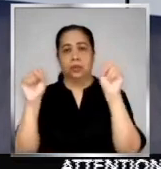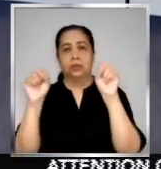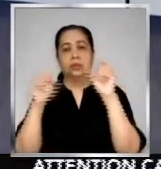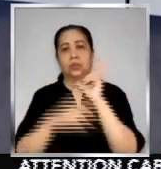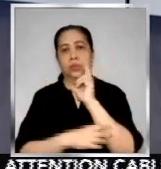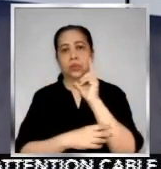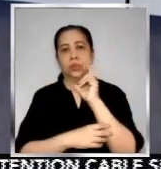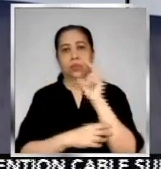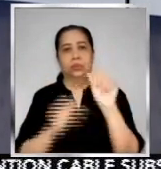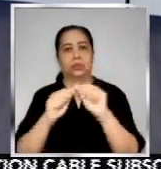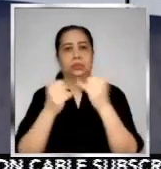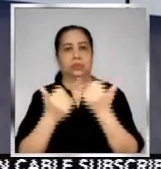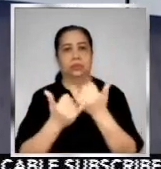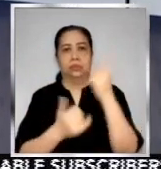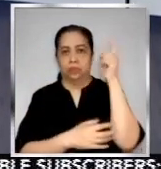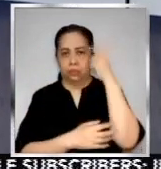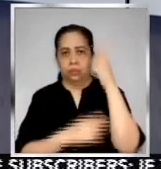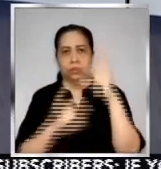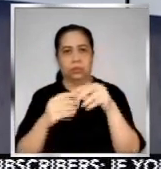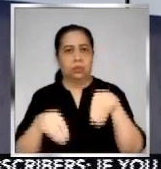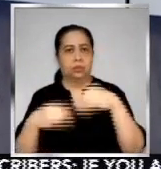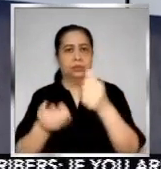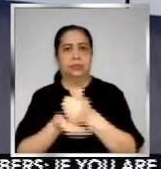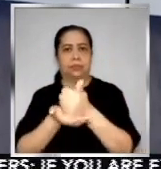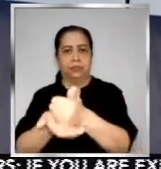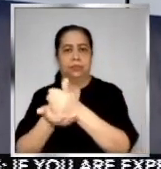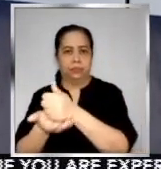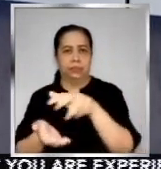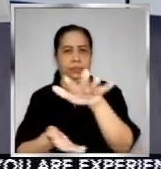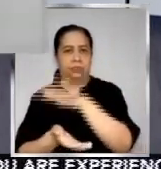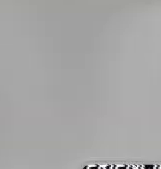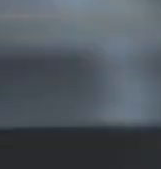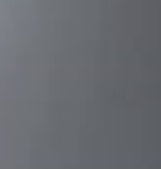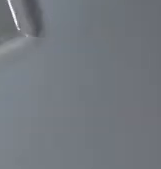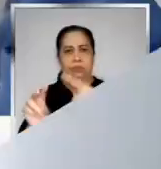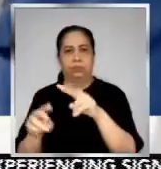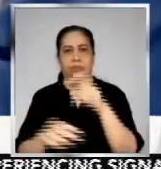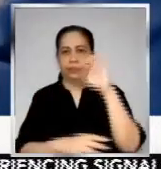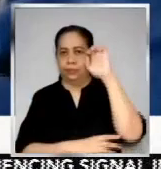ng gobyerno na magpaabot ng tulong. Tinututukan niya ni Emel Sumangid.